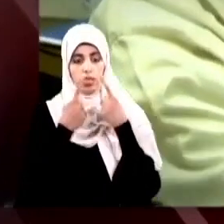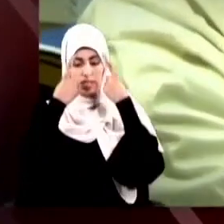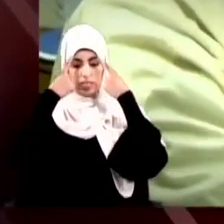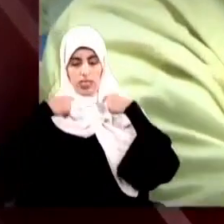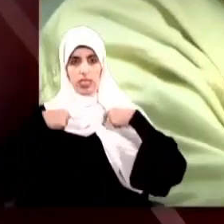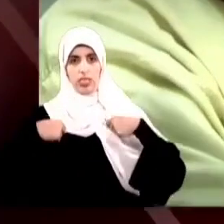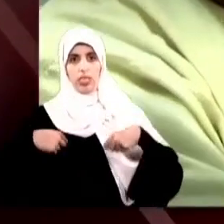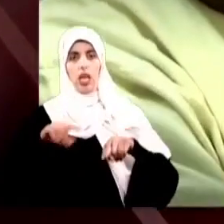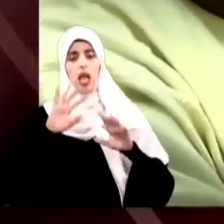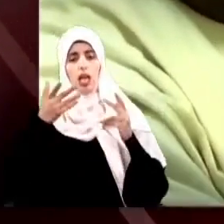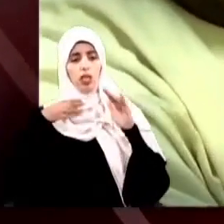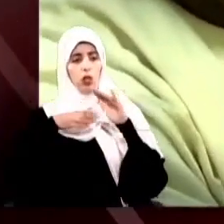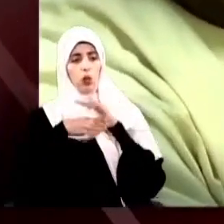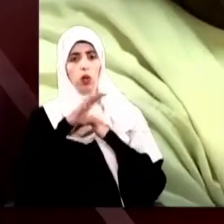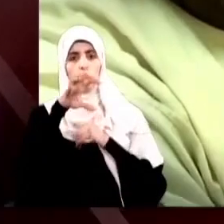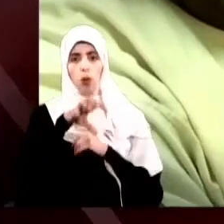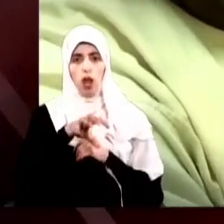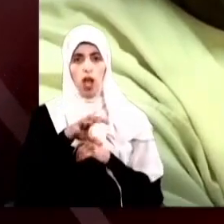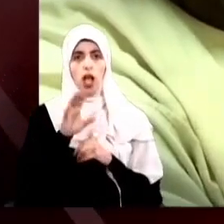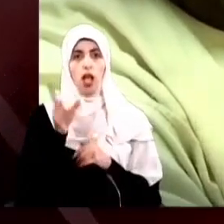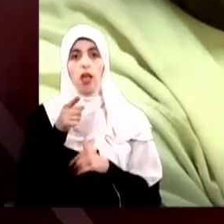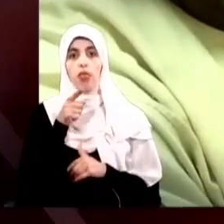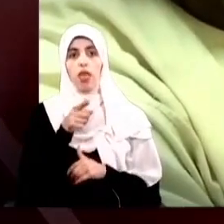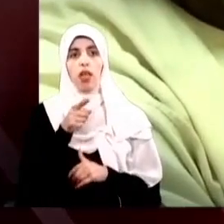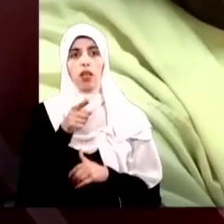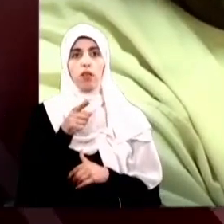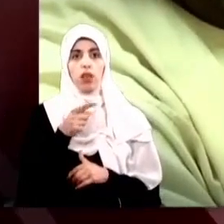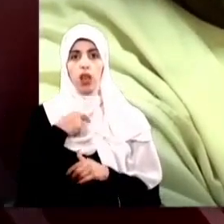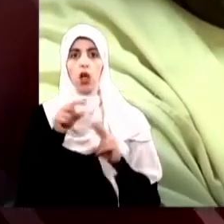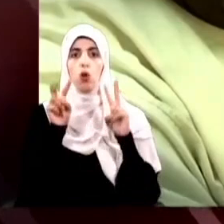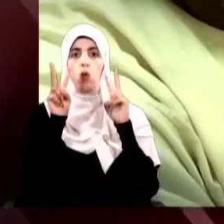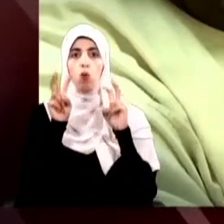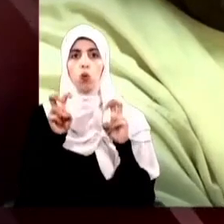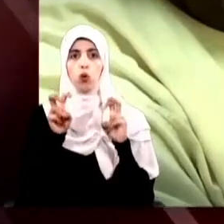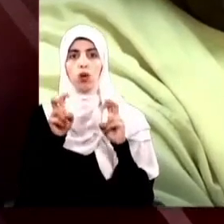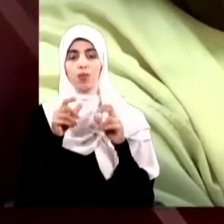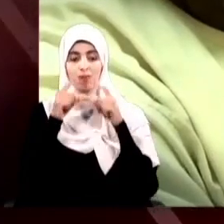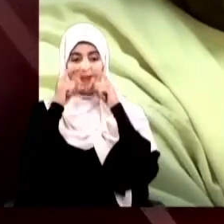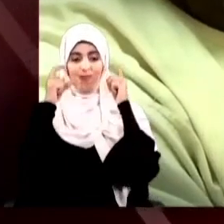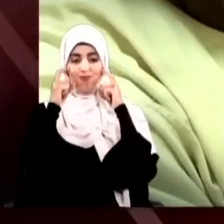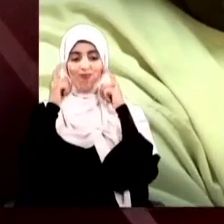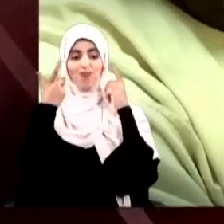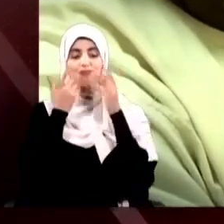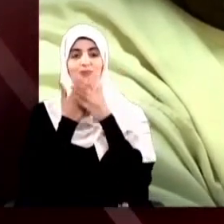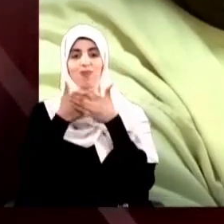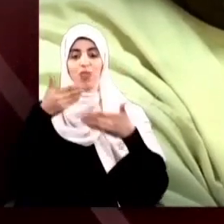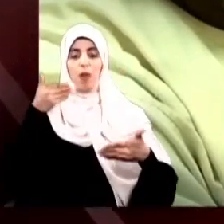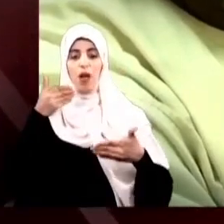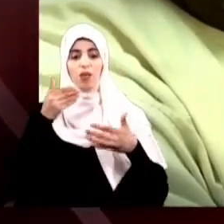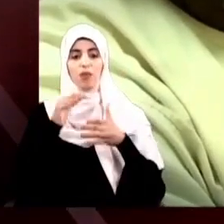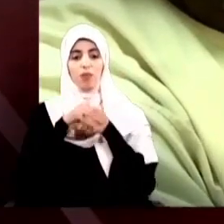إلى أي بلد لا يعني أنه نتوقف عن الإجراءات الاحترازية والمهمة،